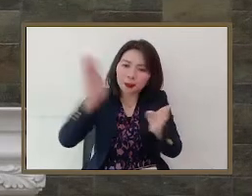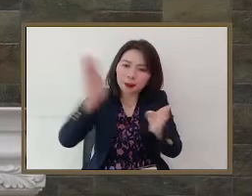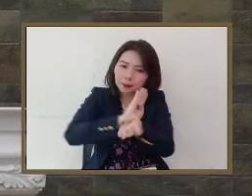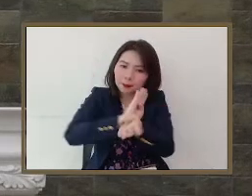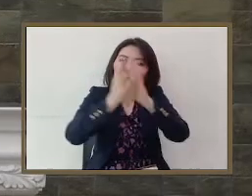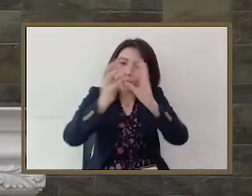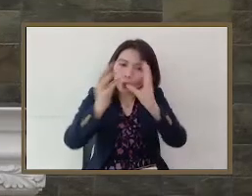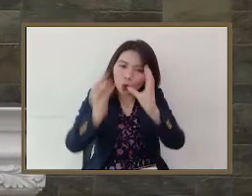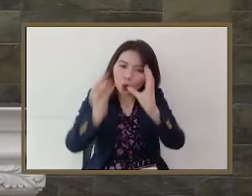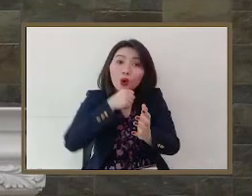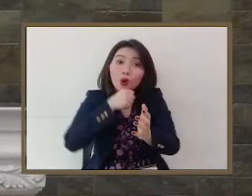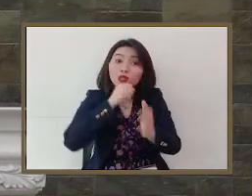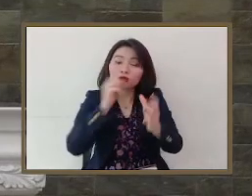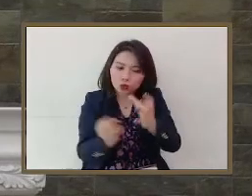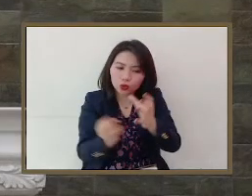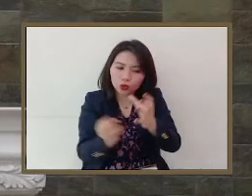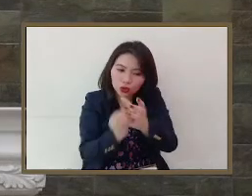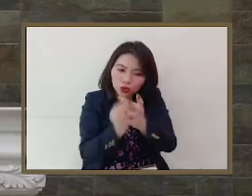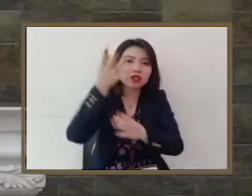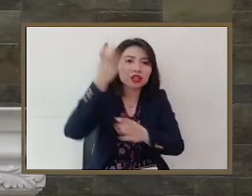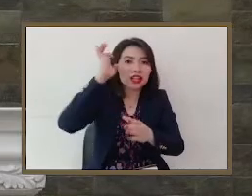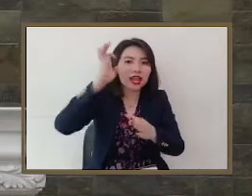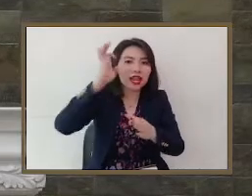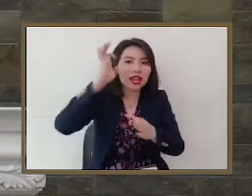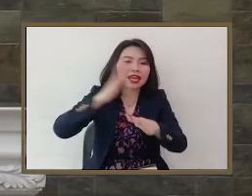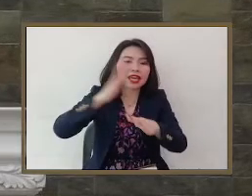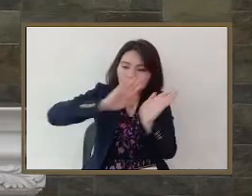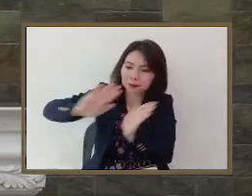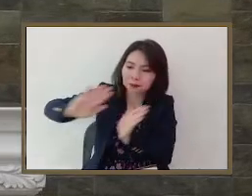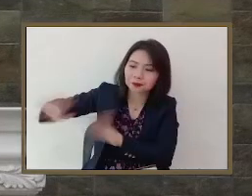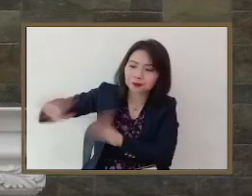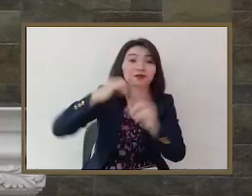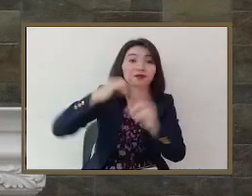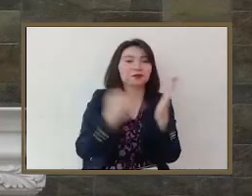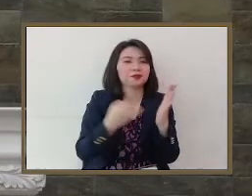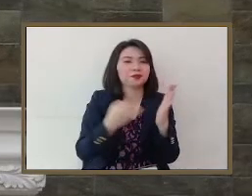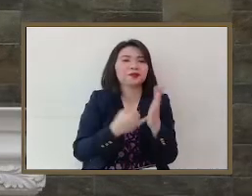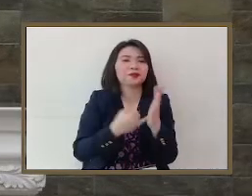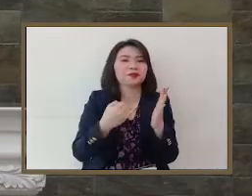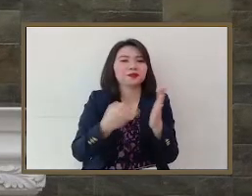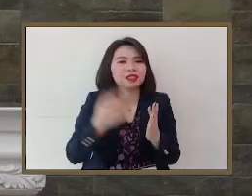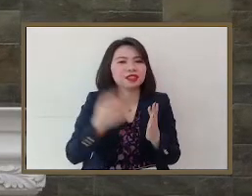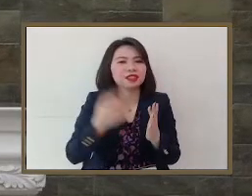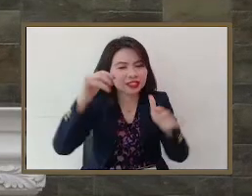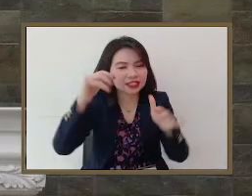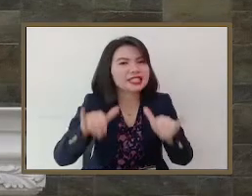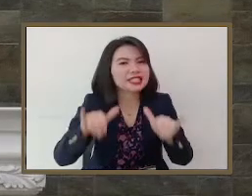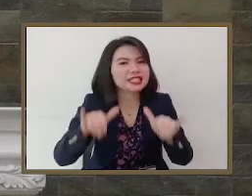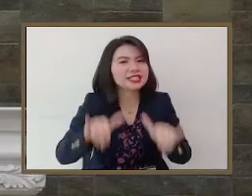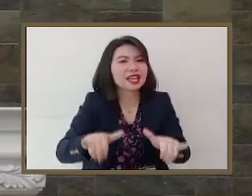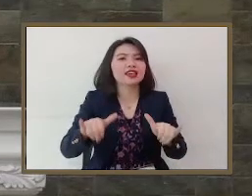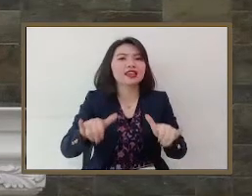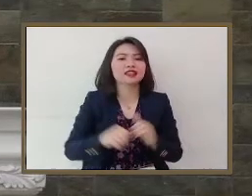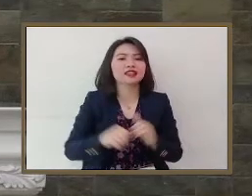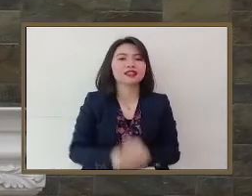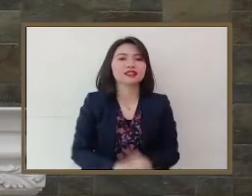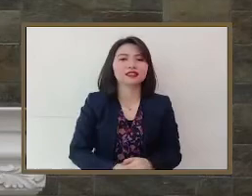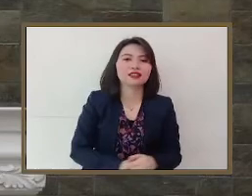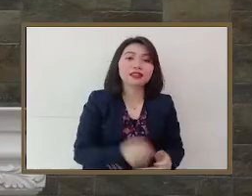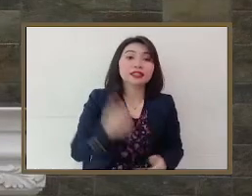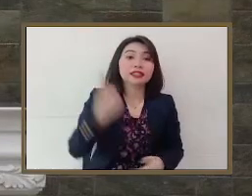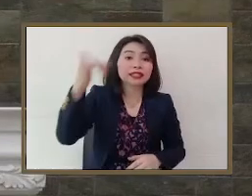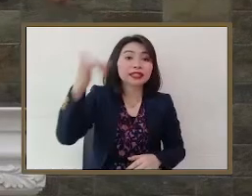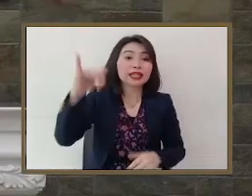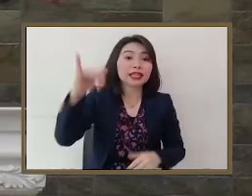grew old, he will not depart from it. See that? So hindi siya aalis doon sa nakalakihan niya